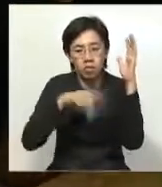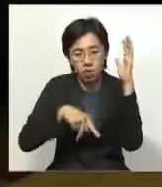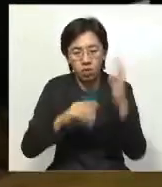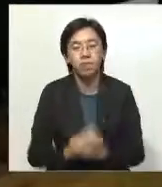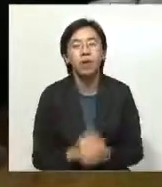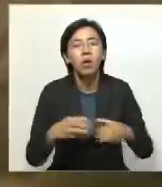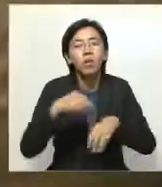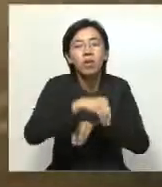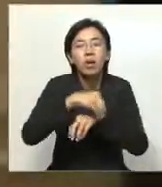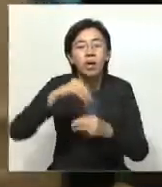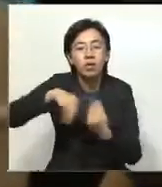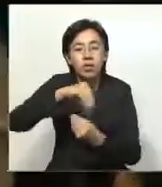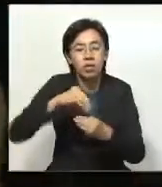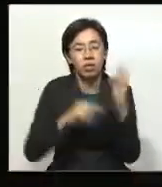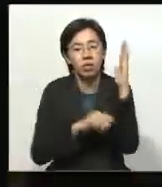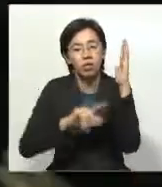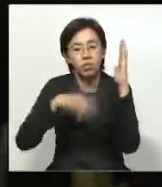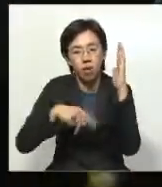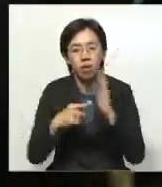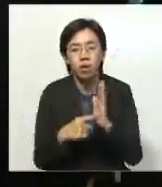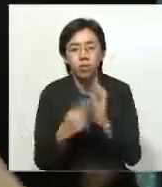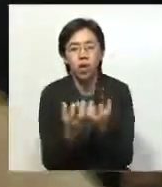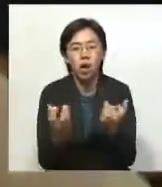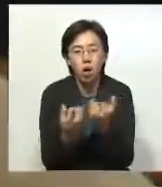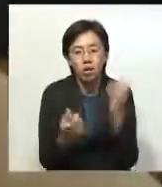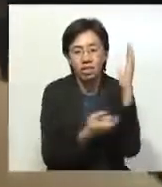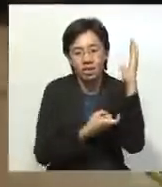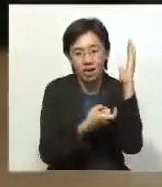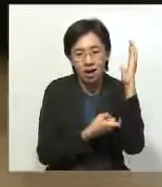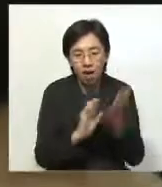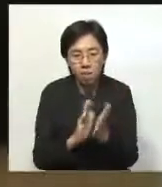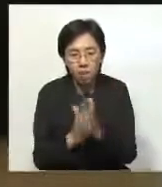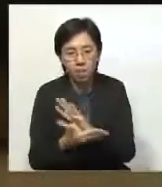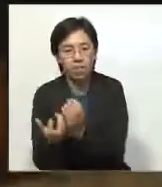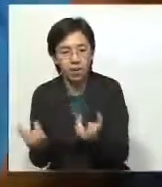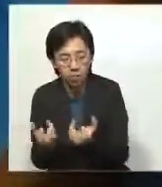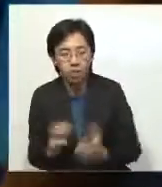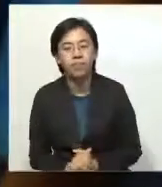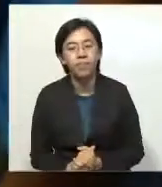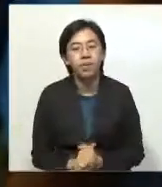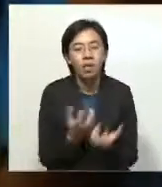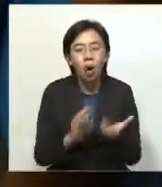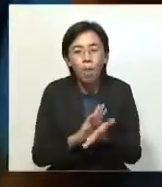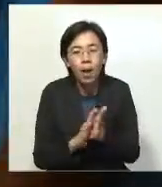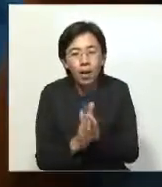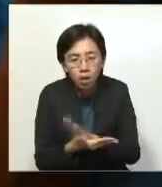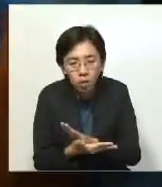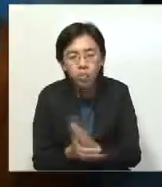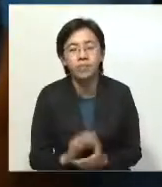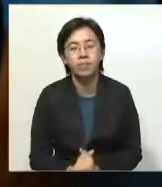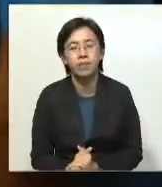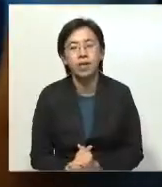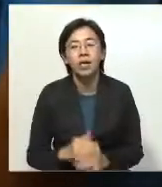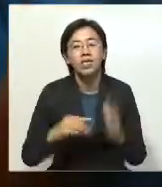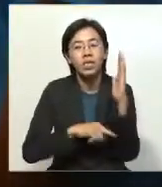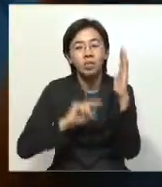ครือข่ายธุรกิจในจังหวัดชุมพรอาทิผลิตภัณฑ์จากยางพาราผลผลิตและผลิตภัณฑ์แปรรูปเกษตรแปลงใหญ่จังหวัดชุม